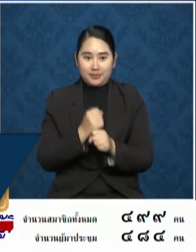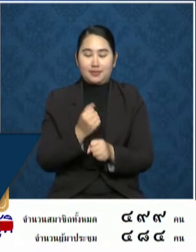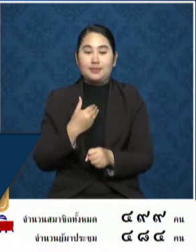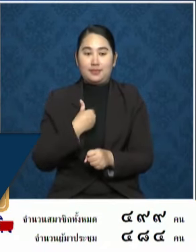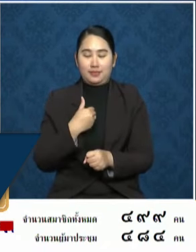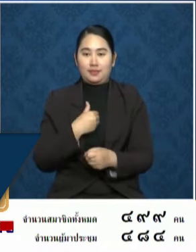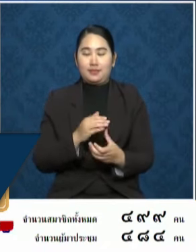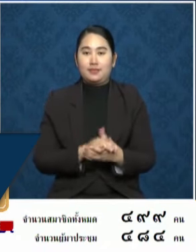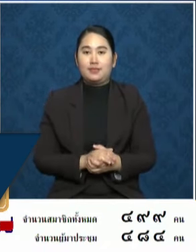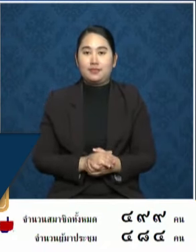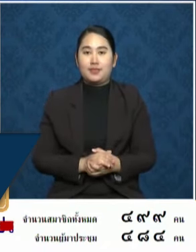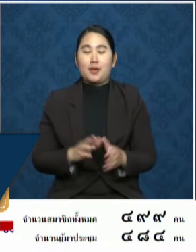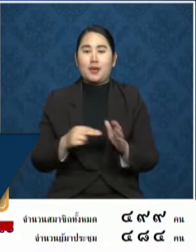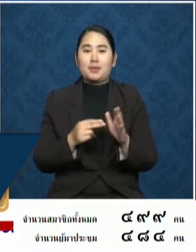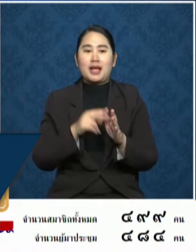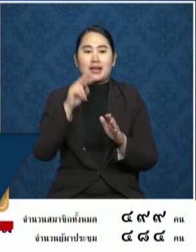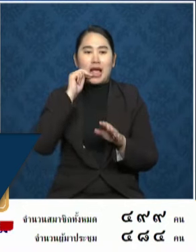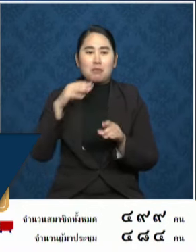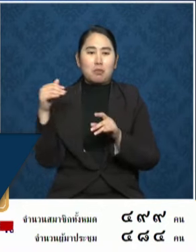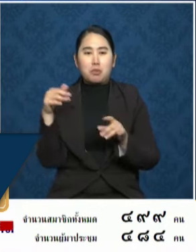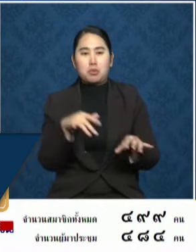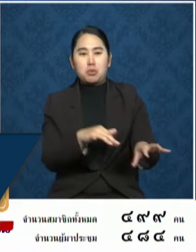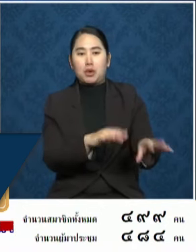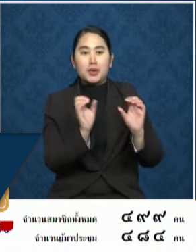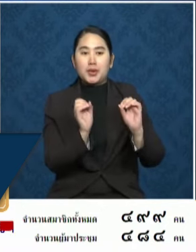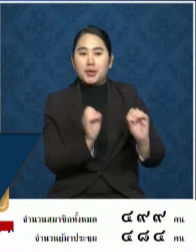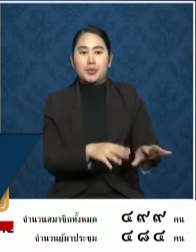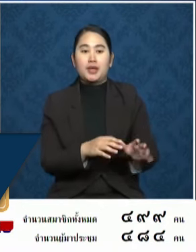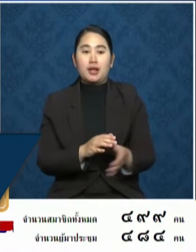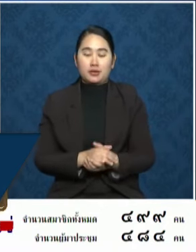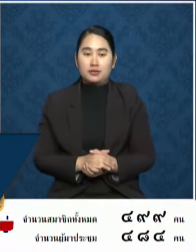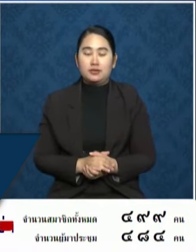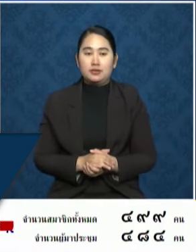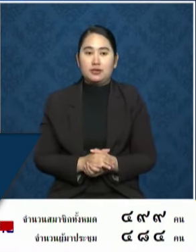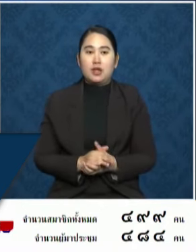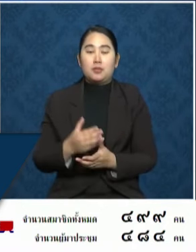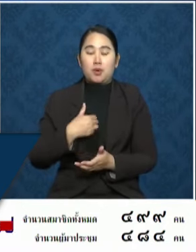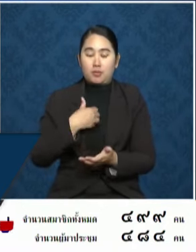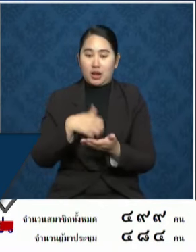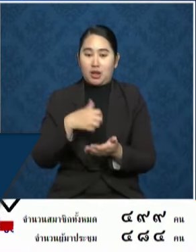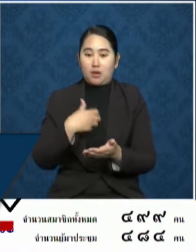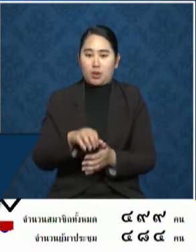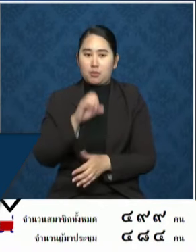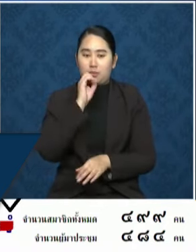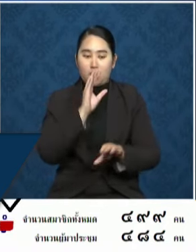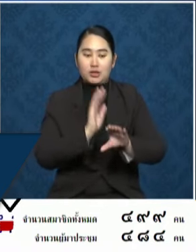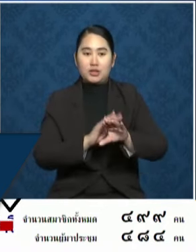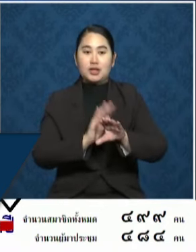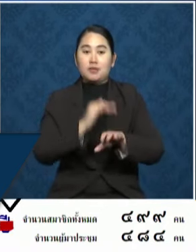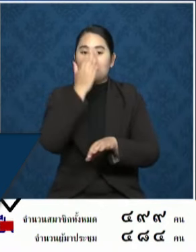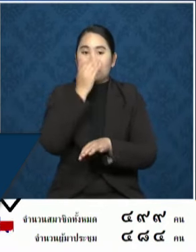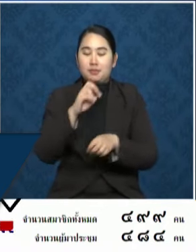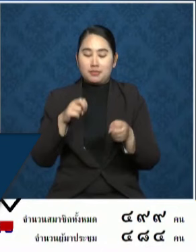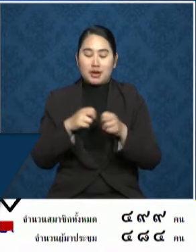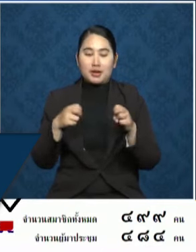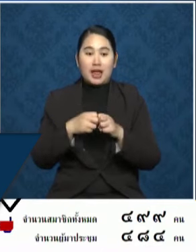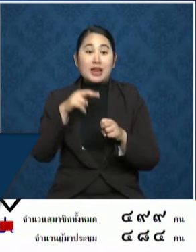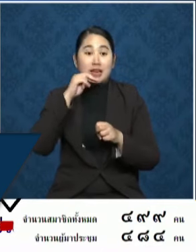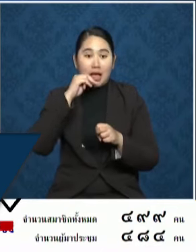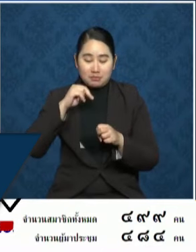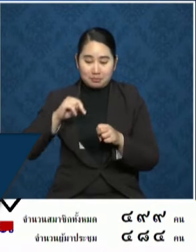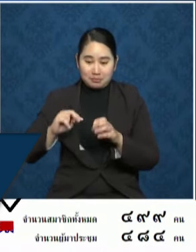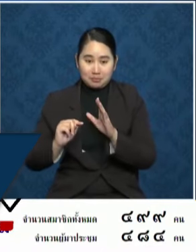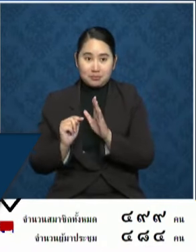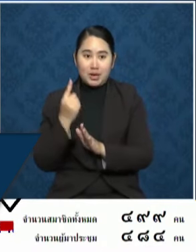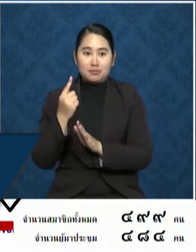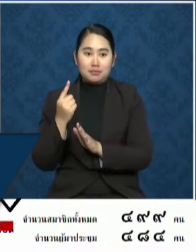งานนี้ครับท่านจะขนน้ำไปทิ้งอีกแล้วครับที่ผมติก็เพราะว่าหากวันนี้ยังจัดการน้ำที่ต้นน้ำไม่ได้ก็ไม่ควร